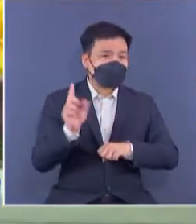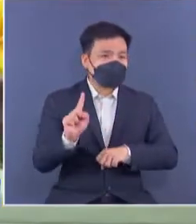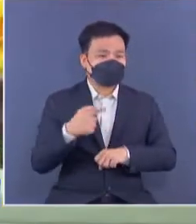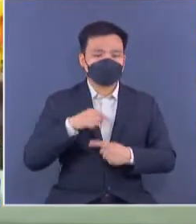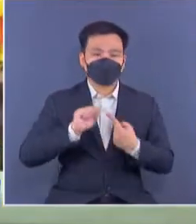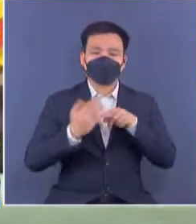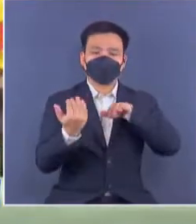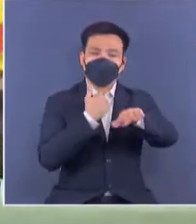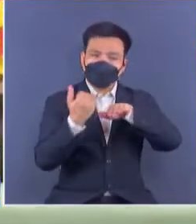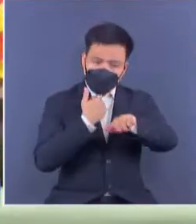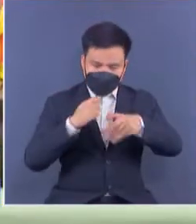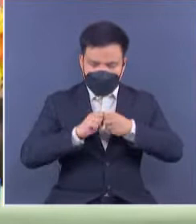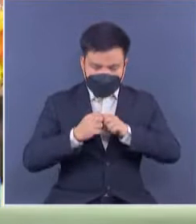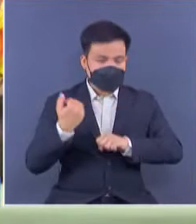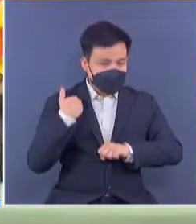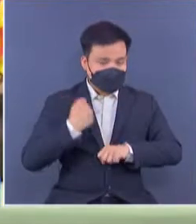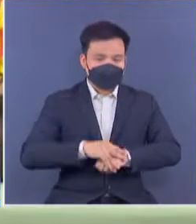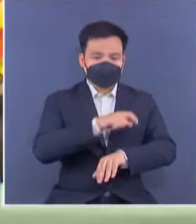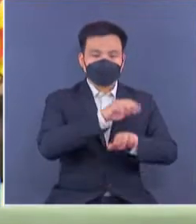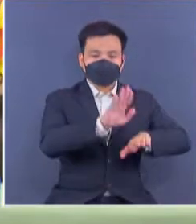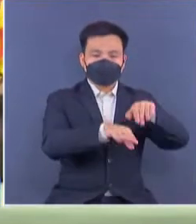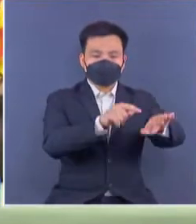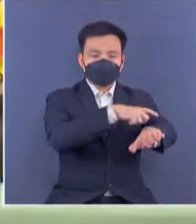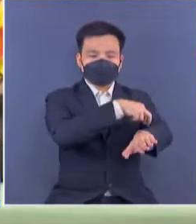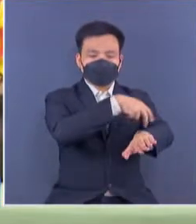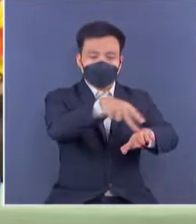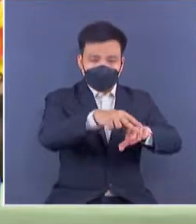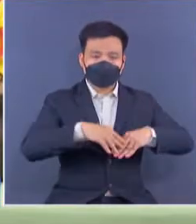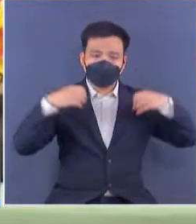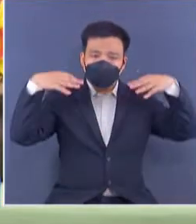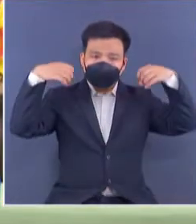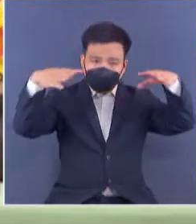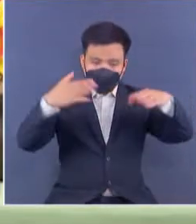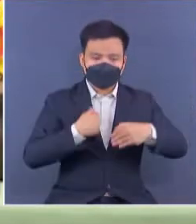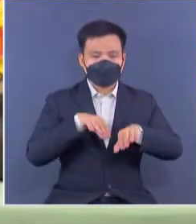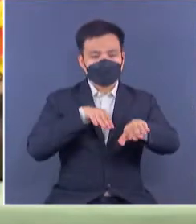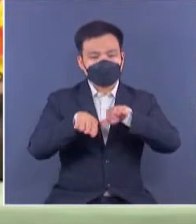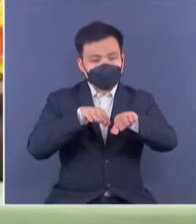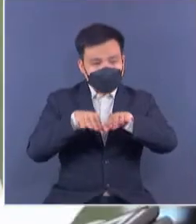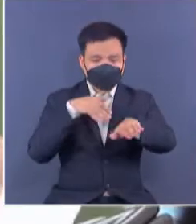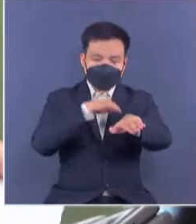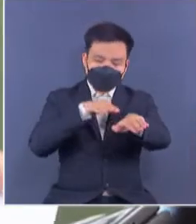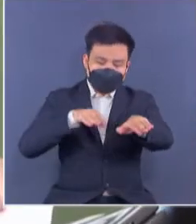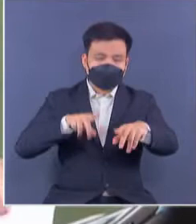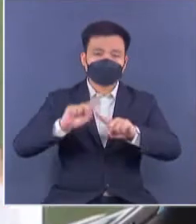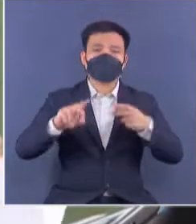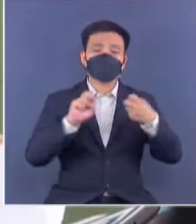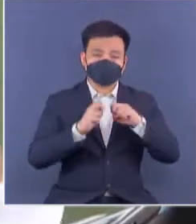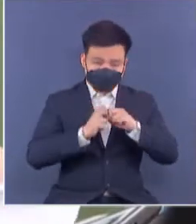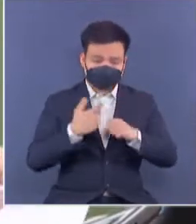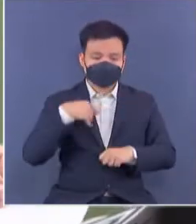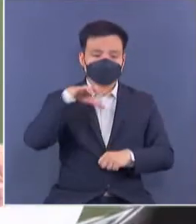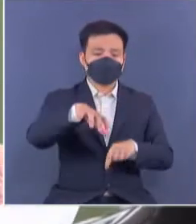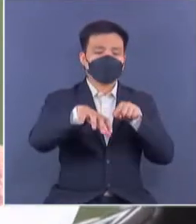ไฟฟ้าส่องสว่างทางเท้าแล้วก็เรื่องของการจราจรทั้งนี่ก็เป็นปัญหาหลักๆของพื้นที่แล้วก็